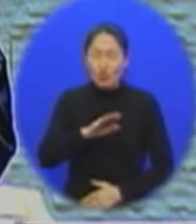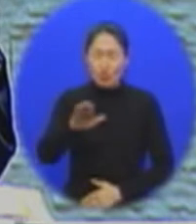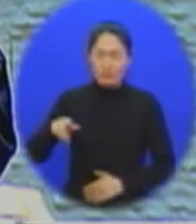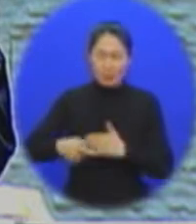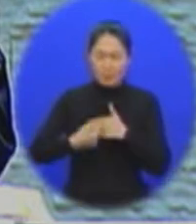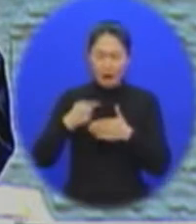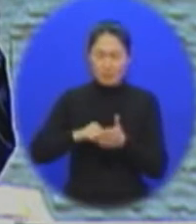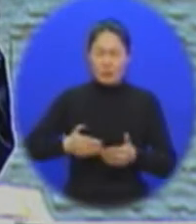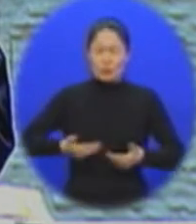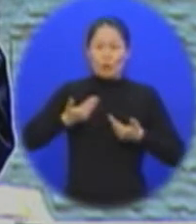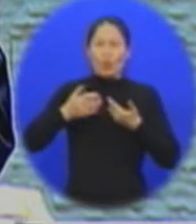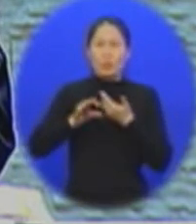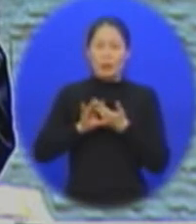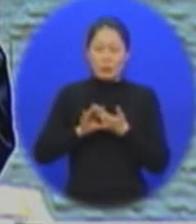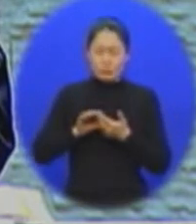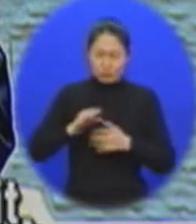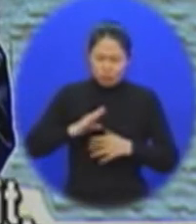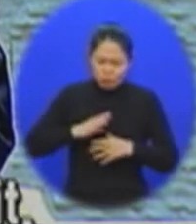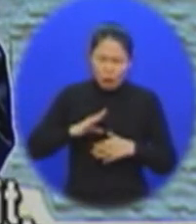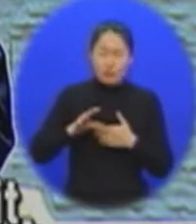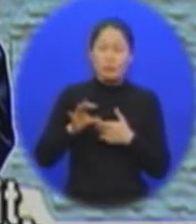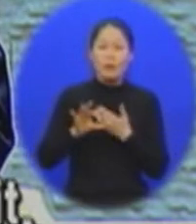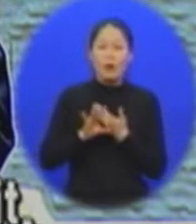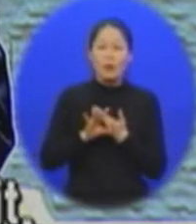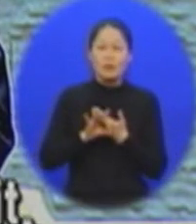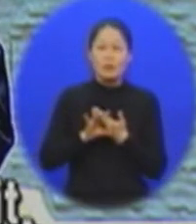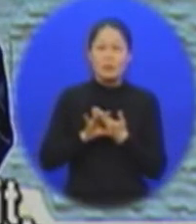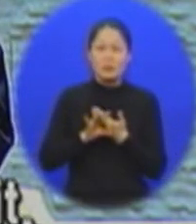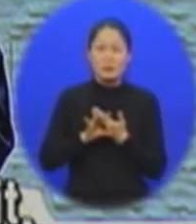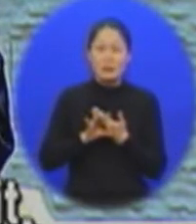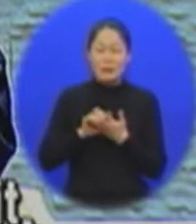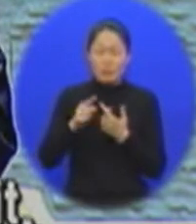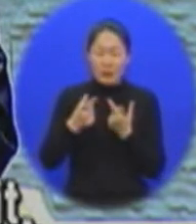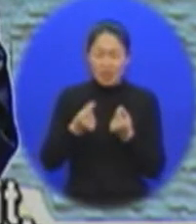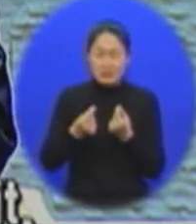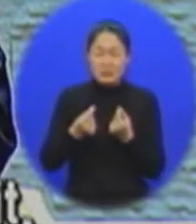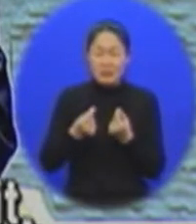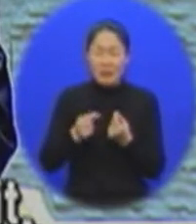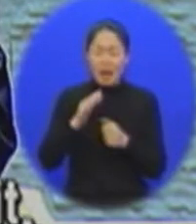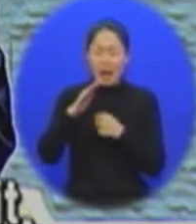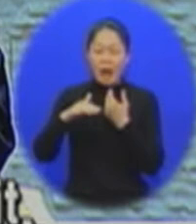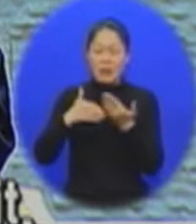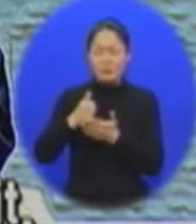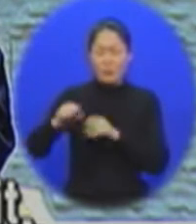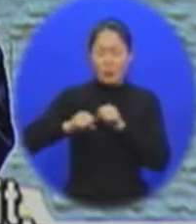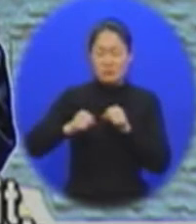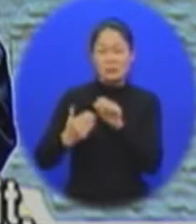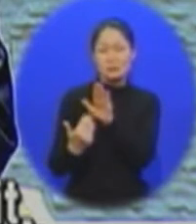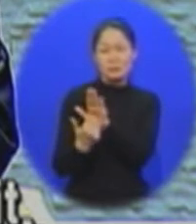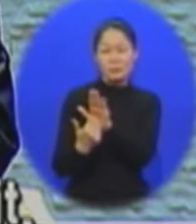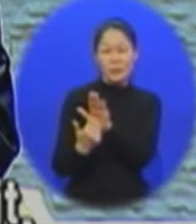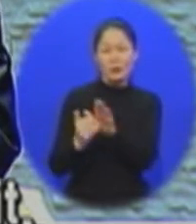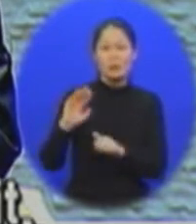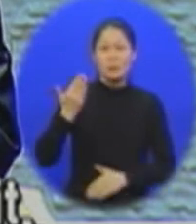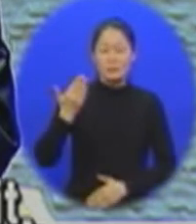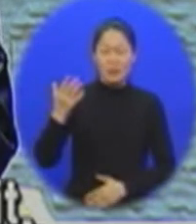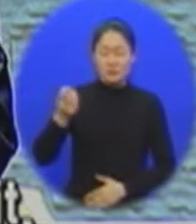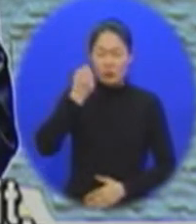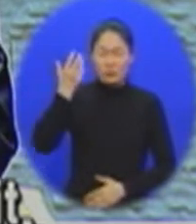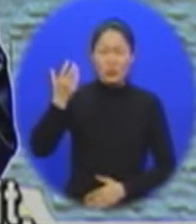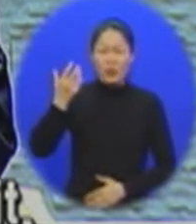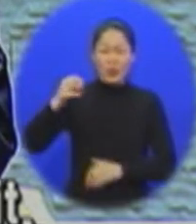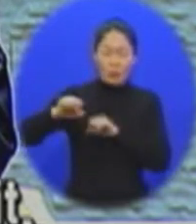암연 두려우면 그러면 그것이 하나님의 역사를 제안합니다 성령님의 역사를